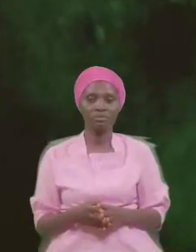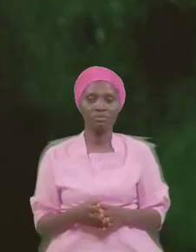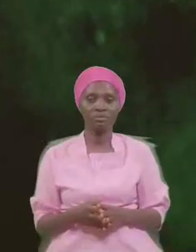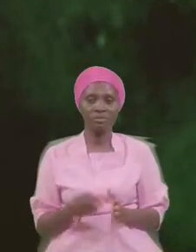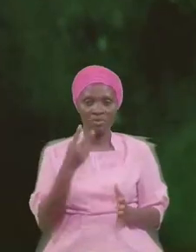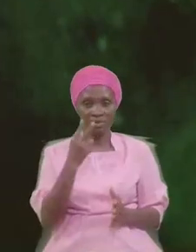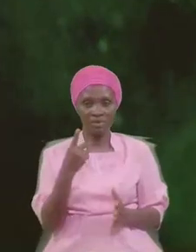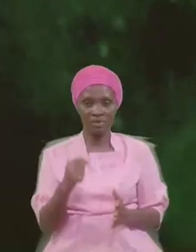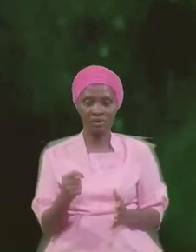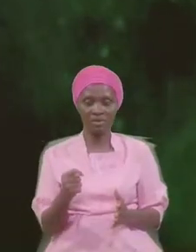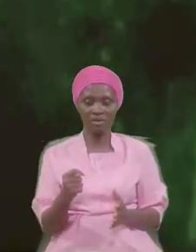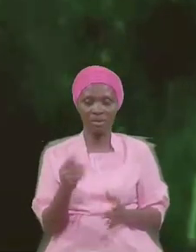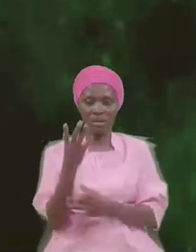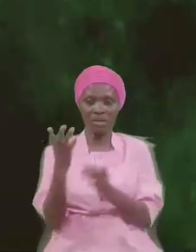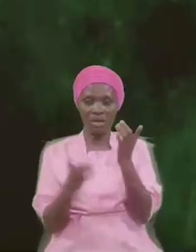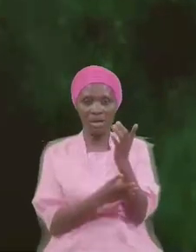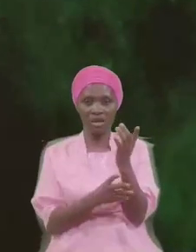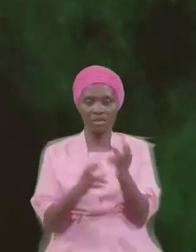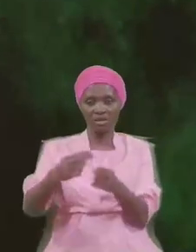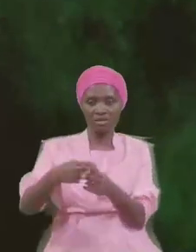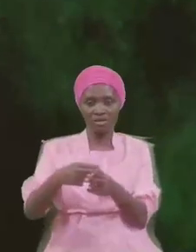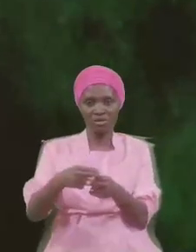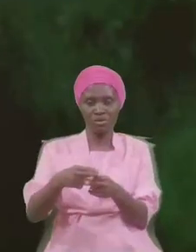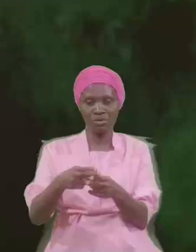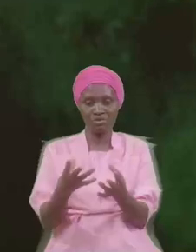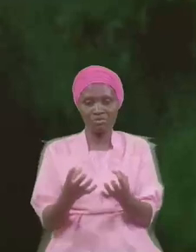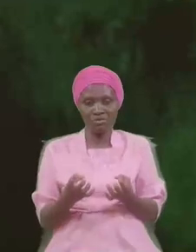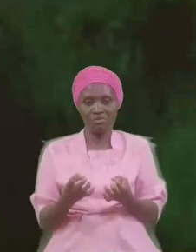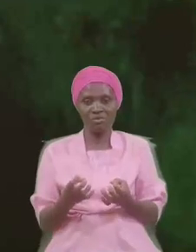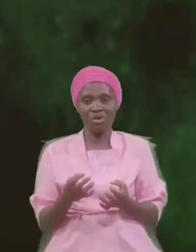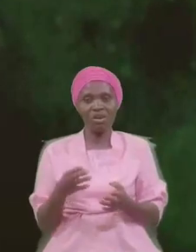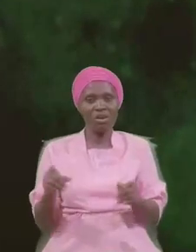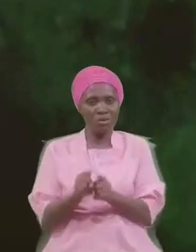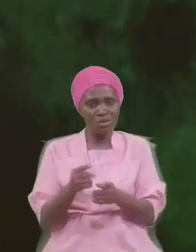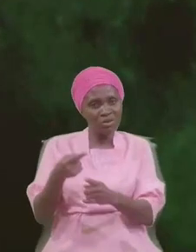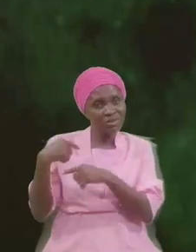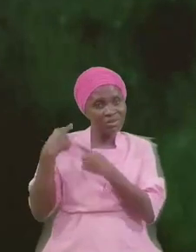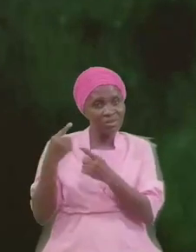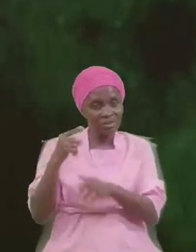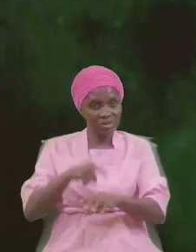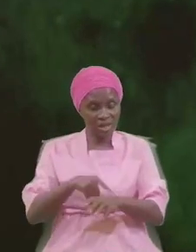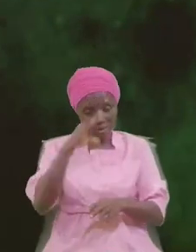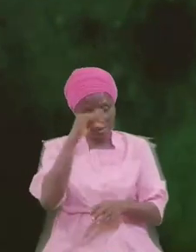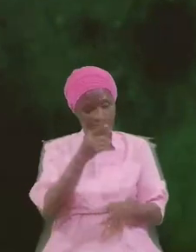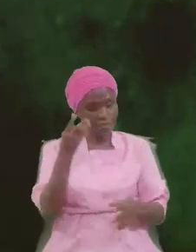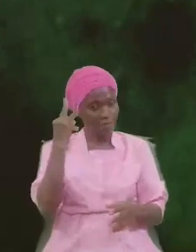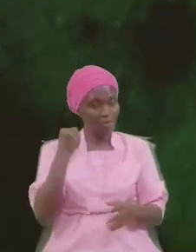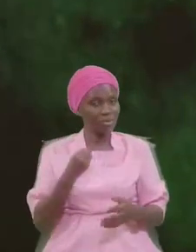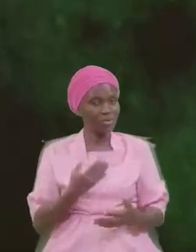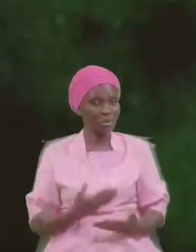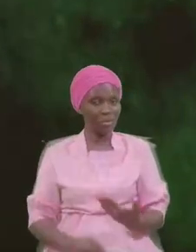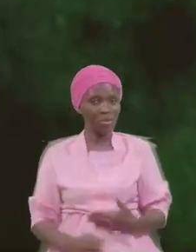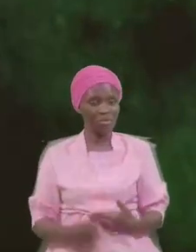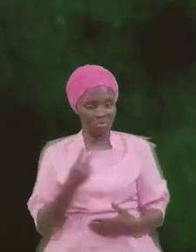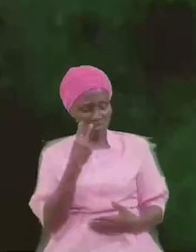Regardez, l'arme et son bras plus court que l'autre. Même, regardez les pieds, même avant sa